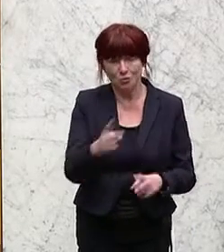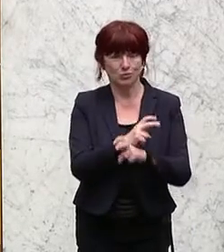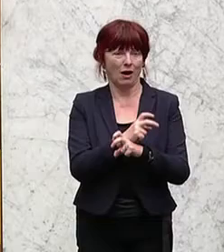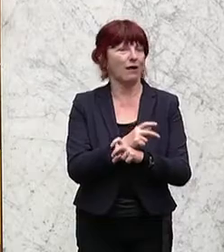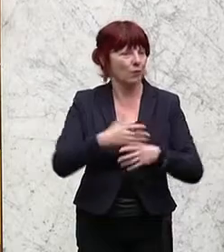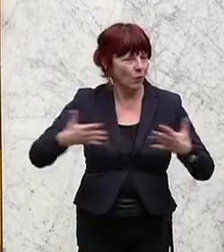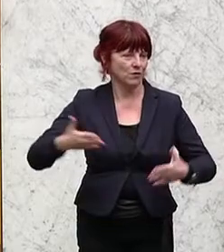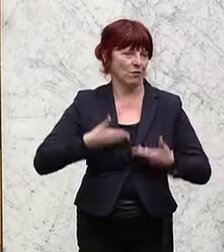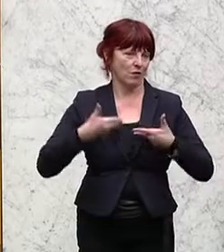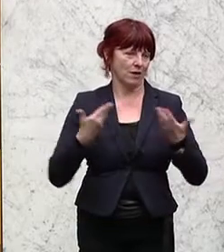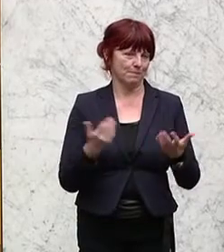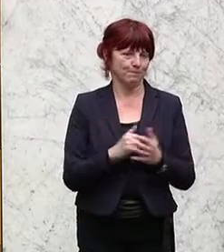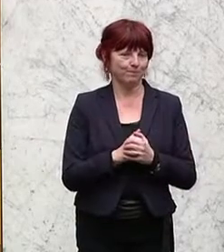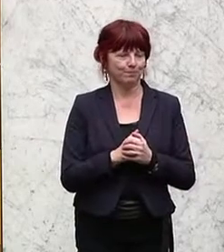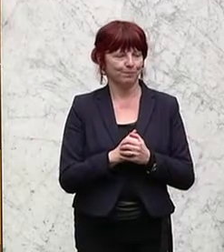sehr geehrten Damen und Herren,